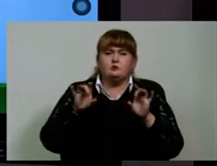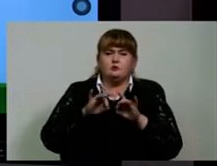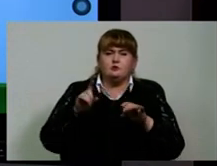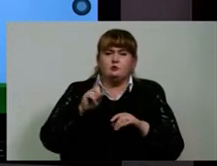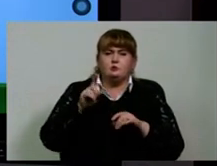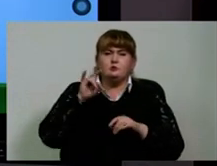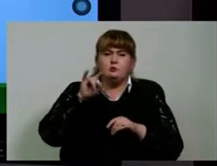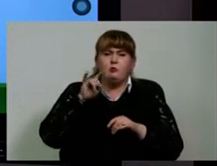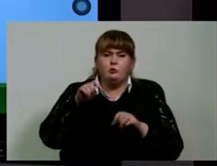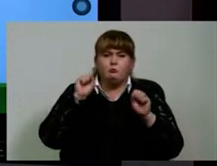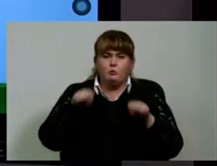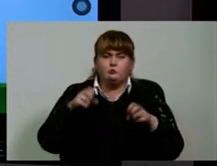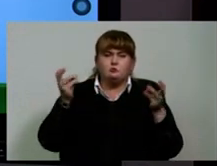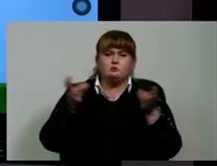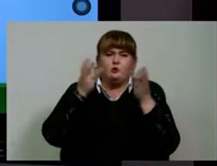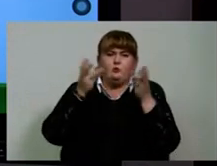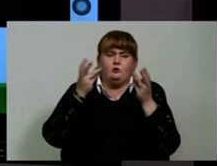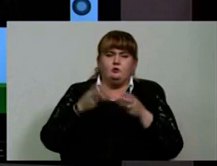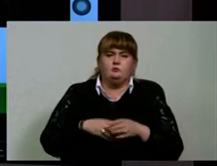что самолет может загореться.